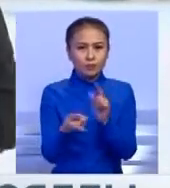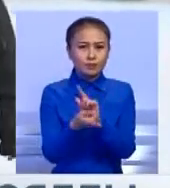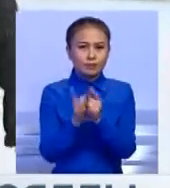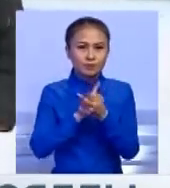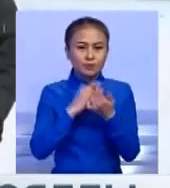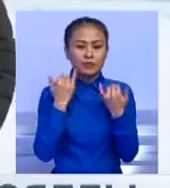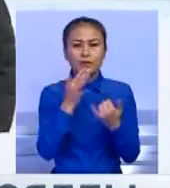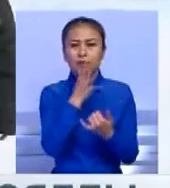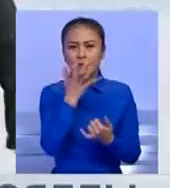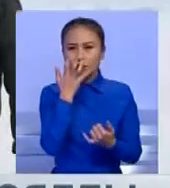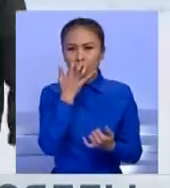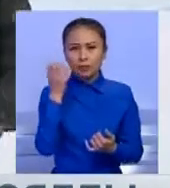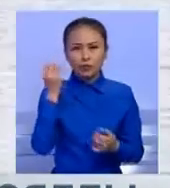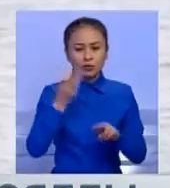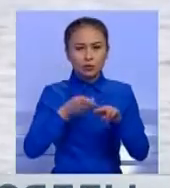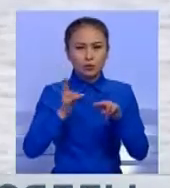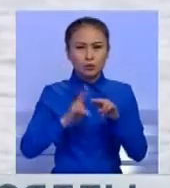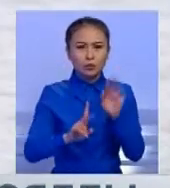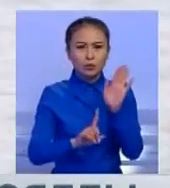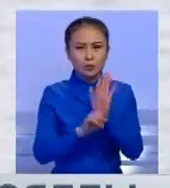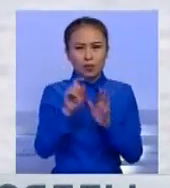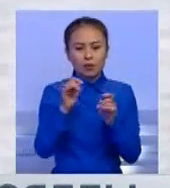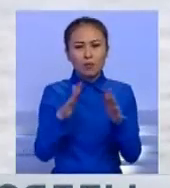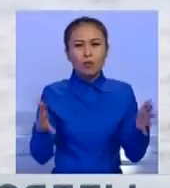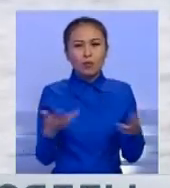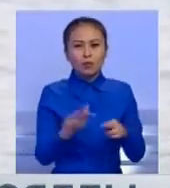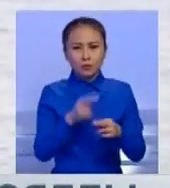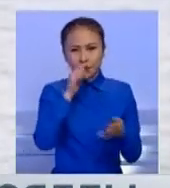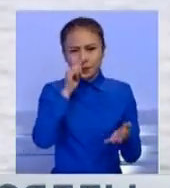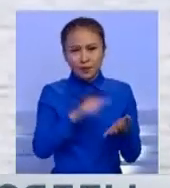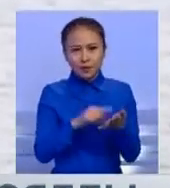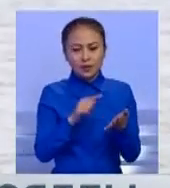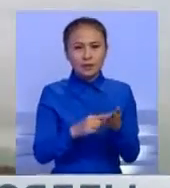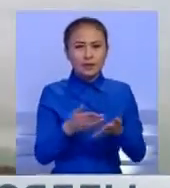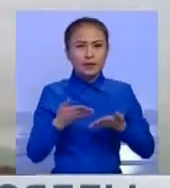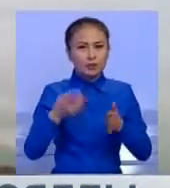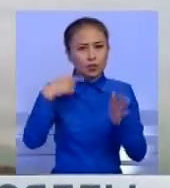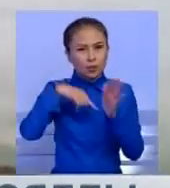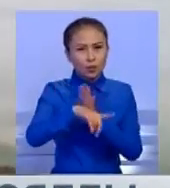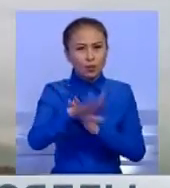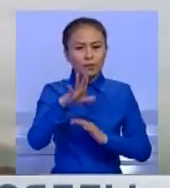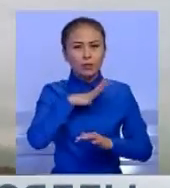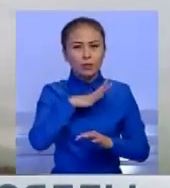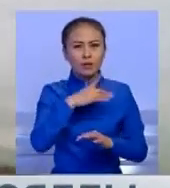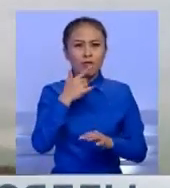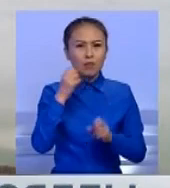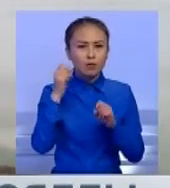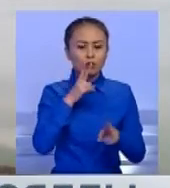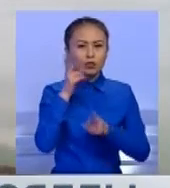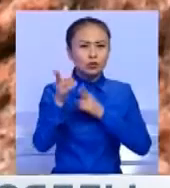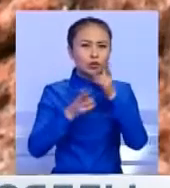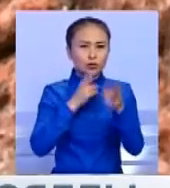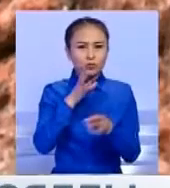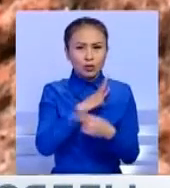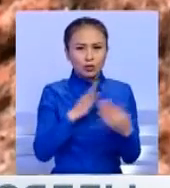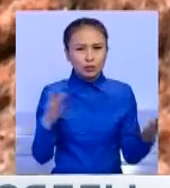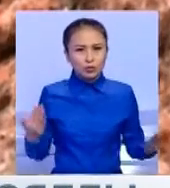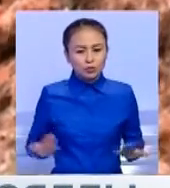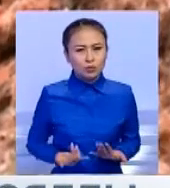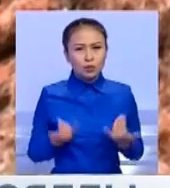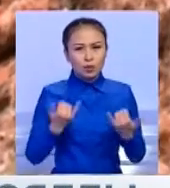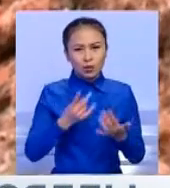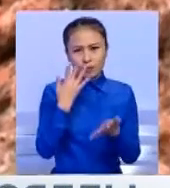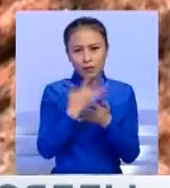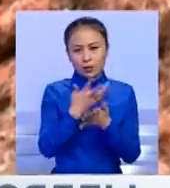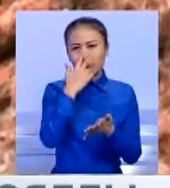үстіне қазір күн жылынып, балдырлар тез көбейіп жатыр. Бастапқы жылдары теңізге қан төгілген деп үрейленген тұрғындар бүгінде бұл